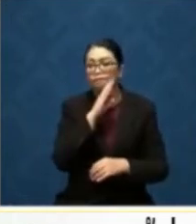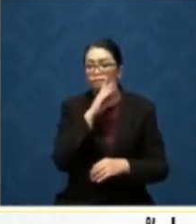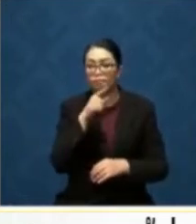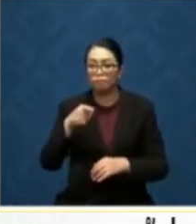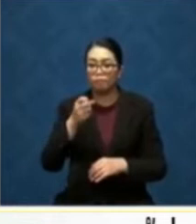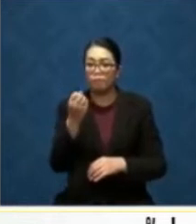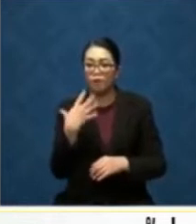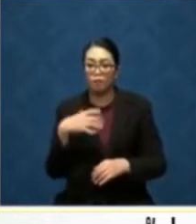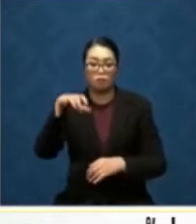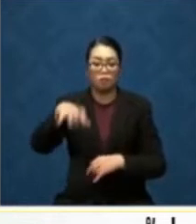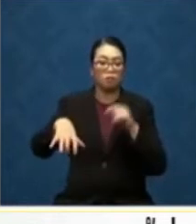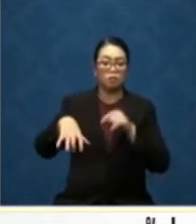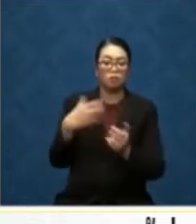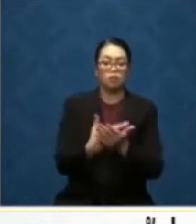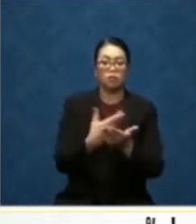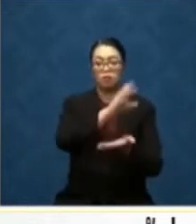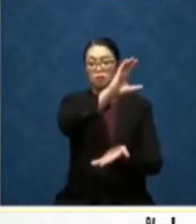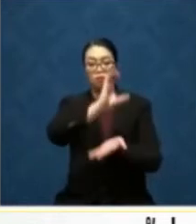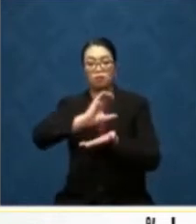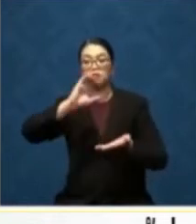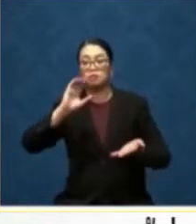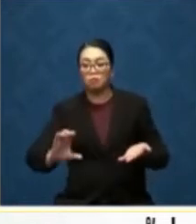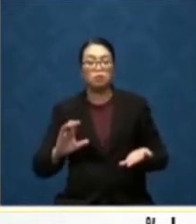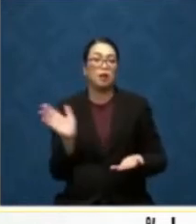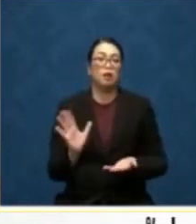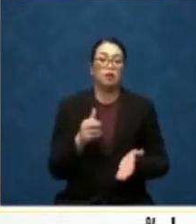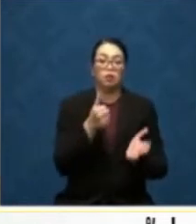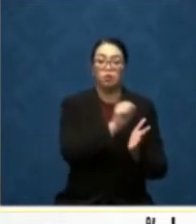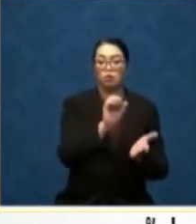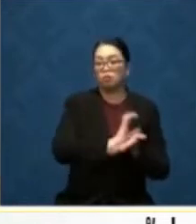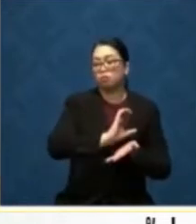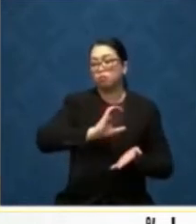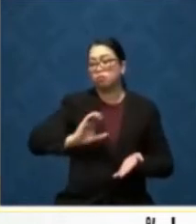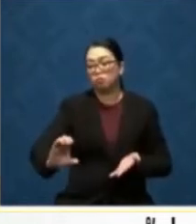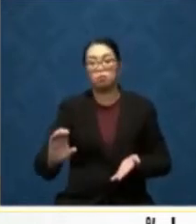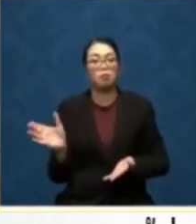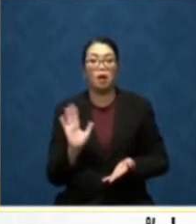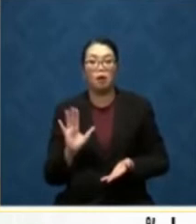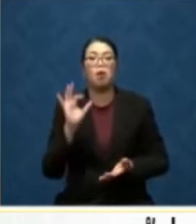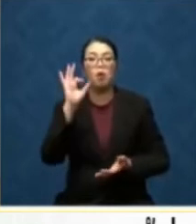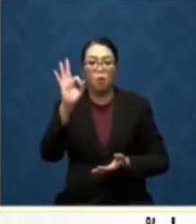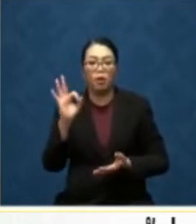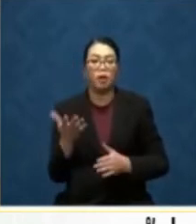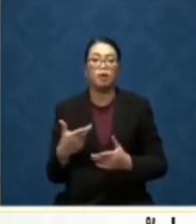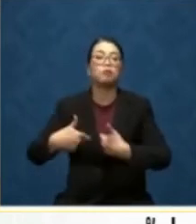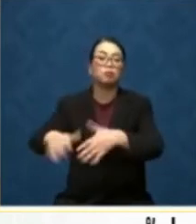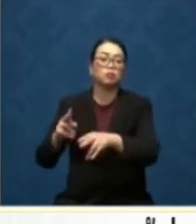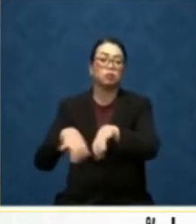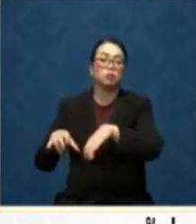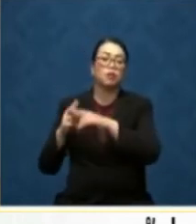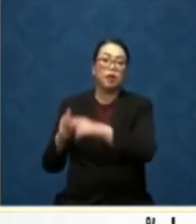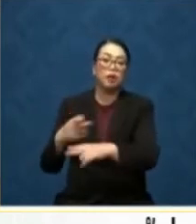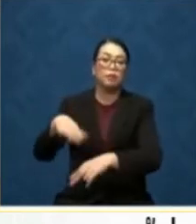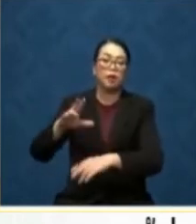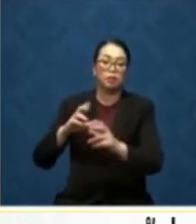นยัว่าต่ไปนี้เสถาบรณนี้จะไม่รบงบประมาณจากสภาพูแรอวะดาวแล้วเรากไมตมาคุเรโ ปก็ถือวเป็นงาน